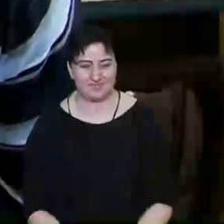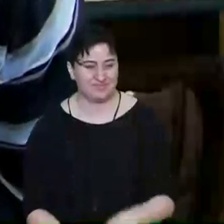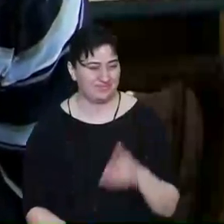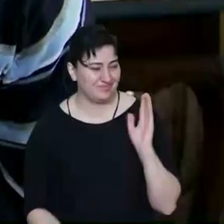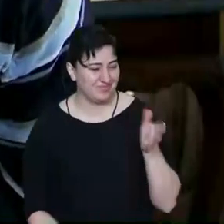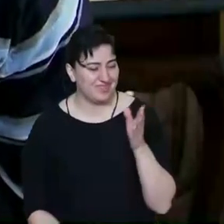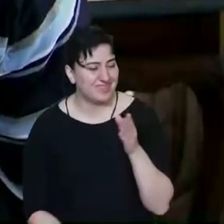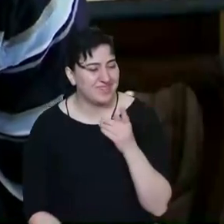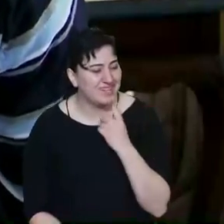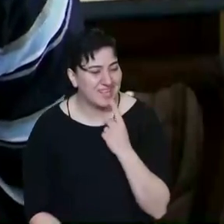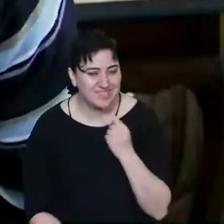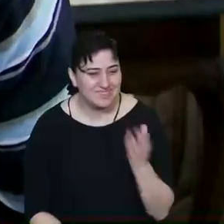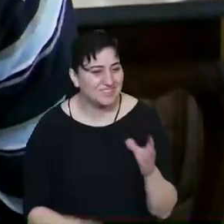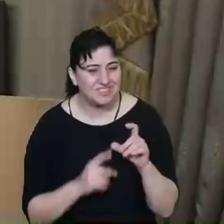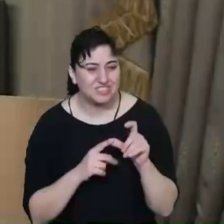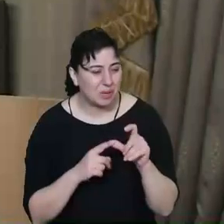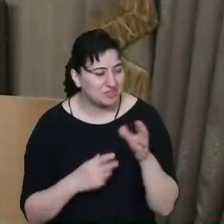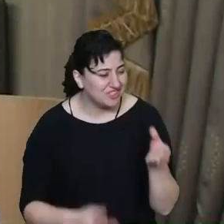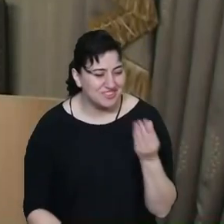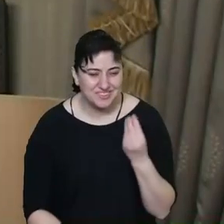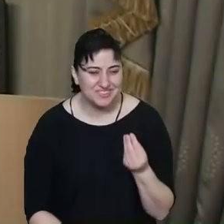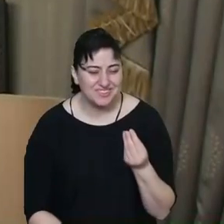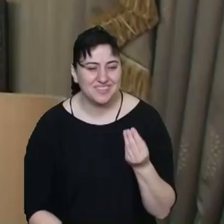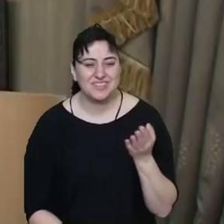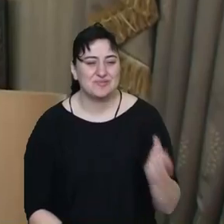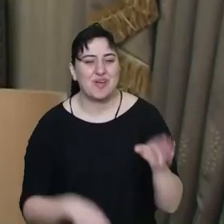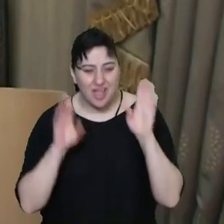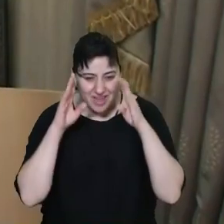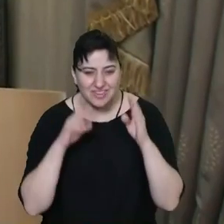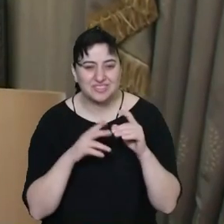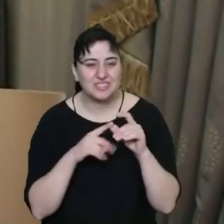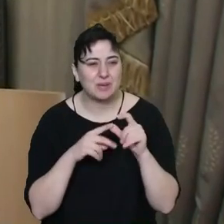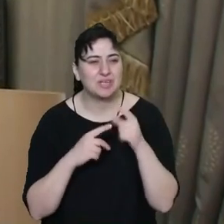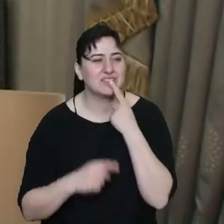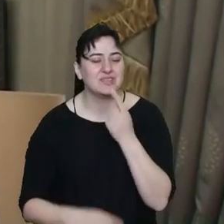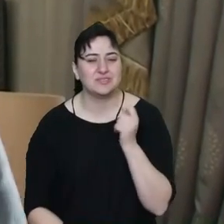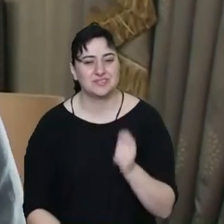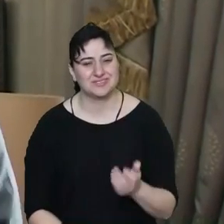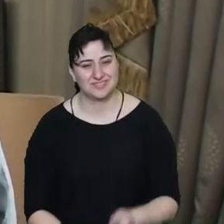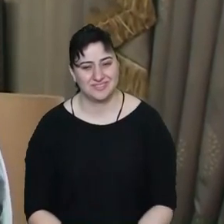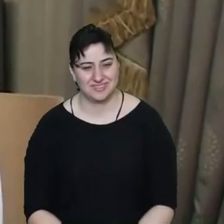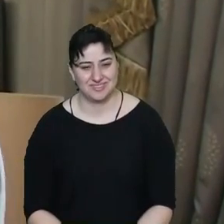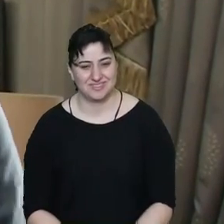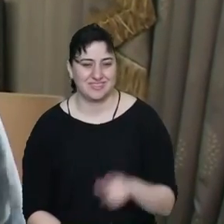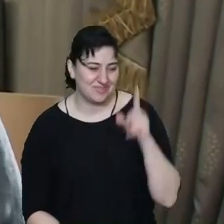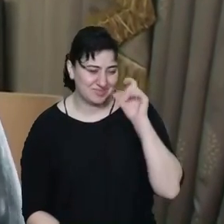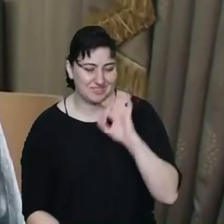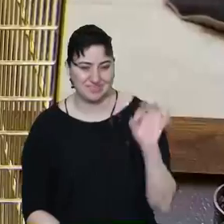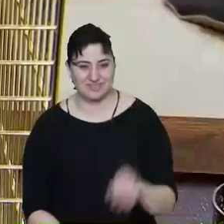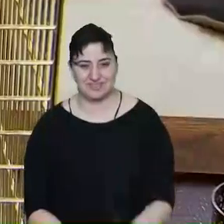Ne kadar tatlısın, nasıl şapşalsın sen öyle. Ya vay vay, nasıl şapşal desin, akıl var, mantık var,